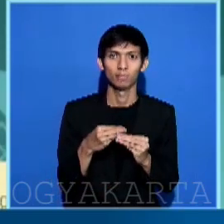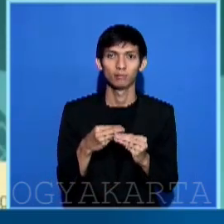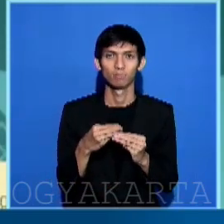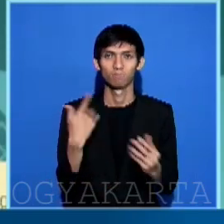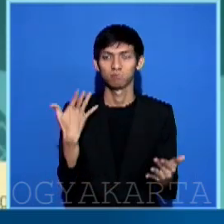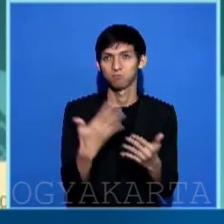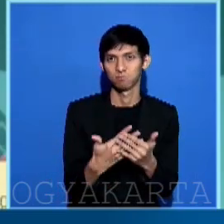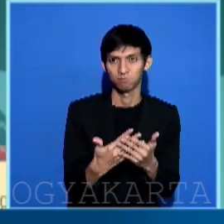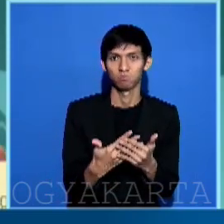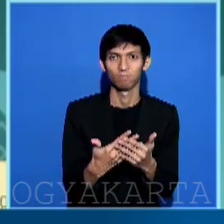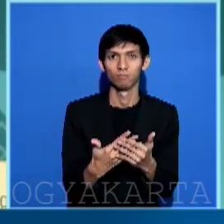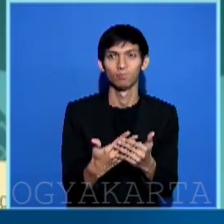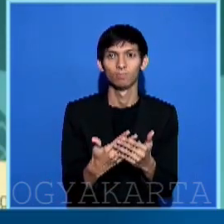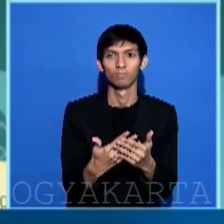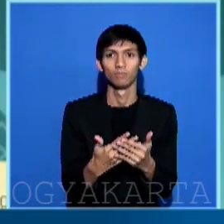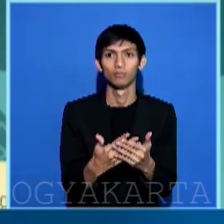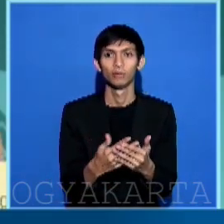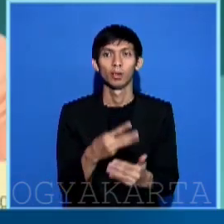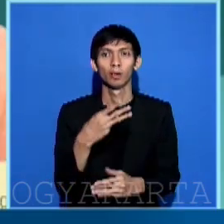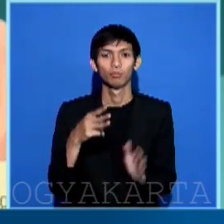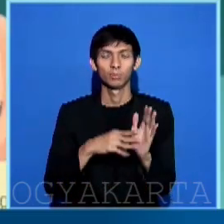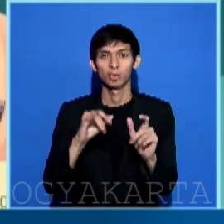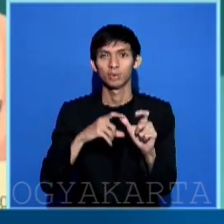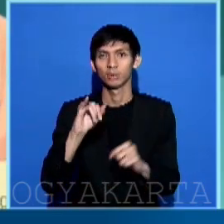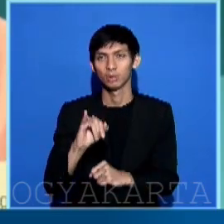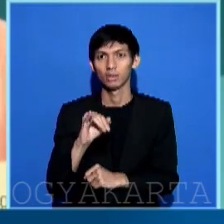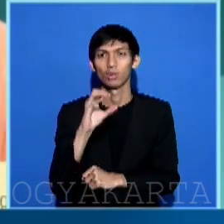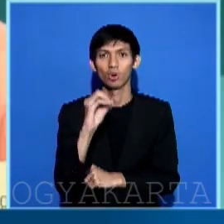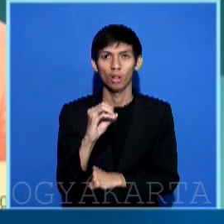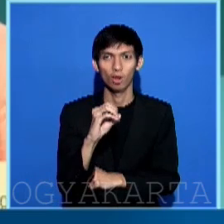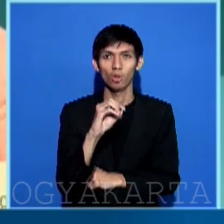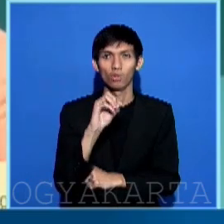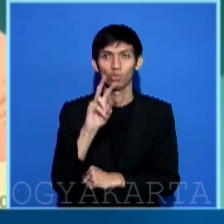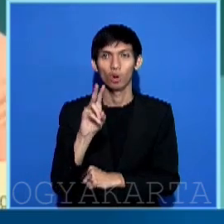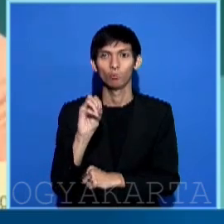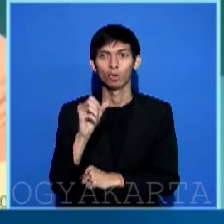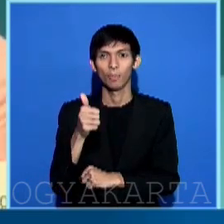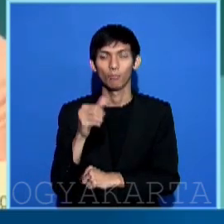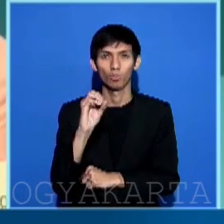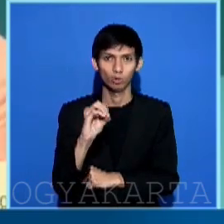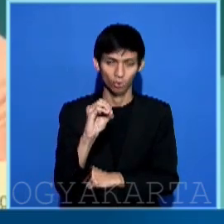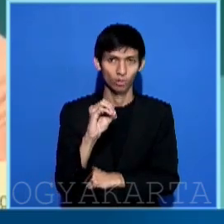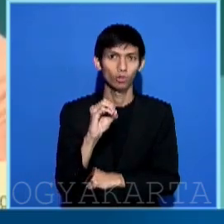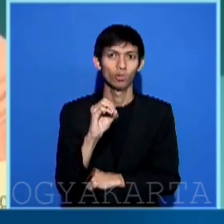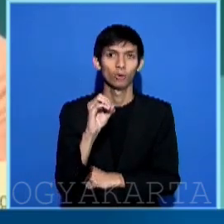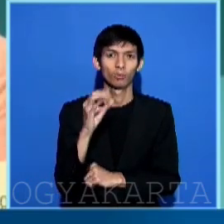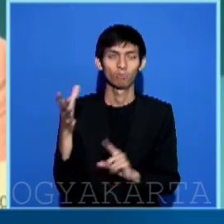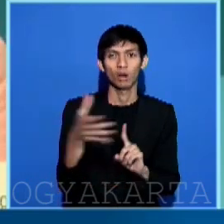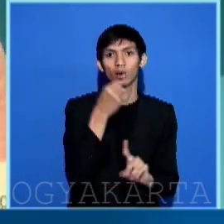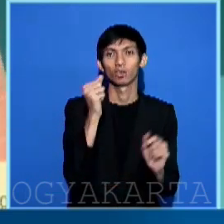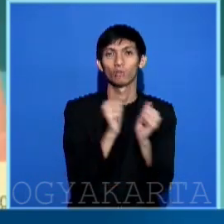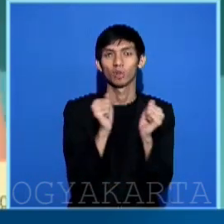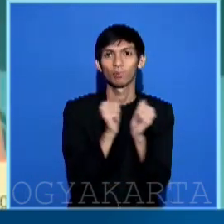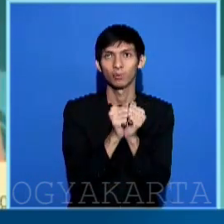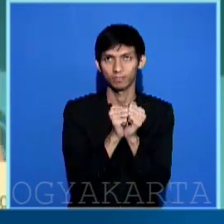emissions atau e 00% pada 2060 untuk mencapai kesepakatan eh Paris agreement atau